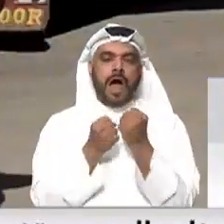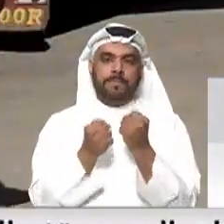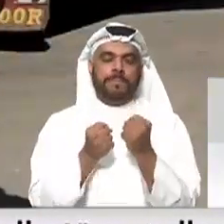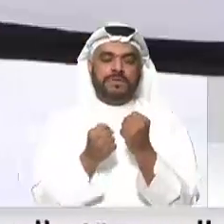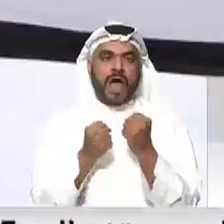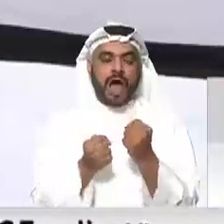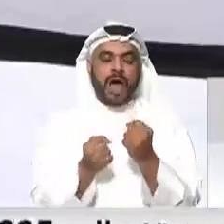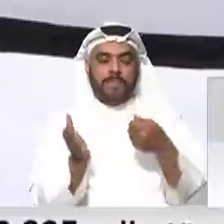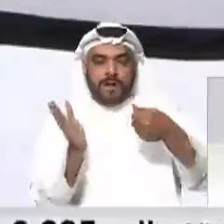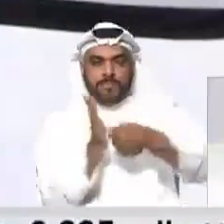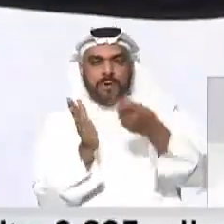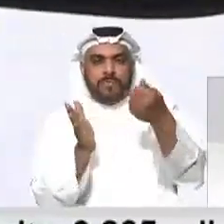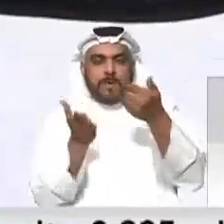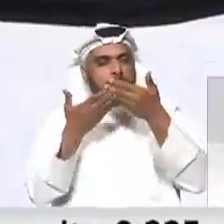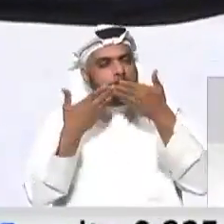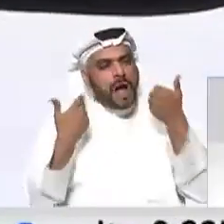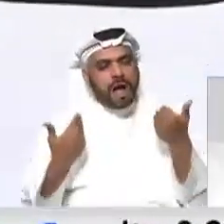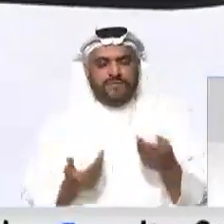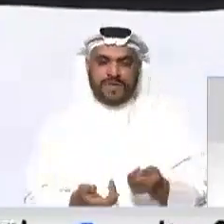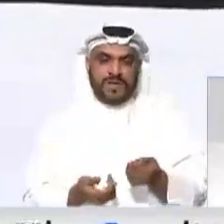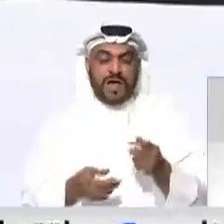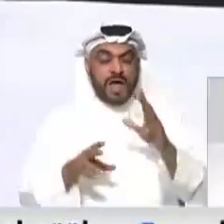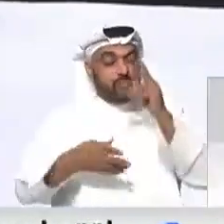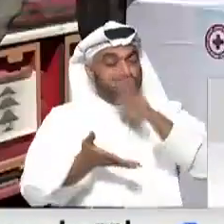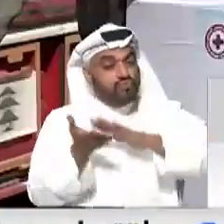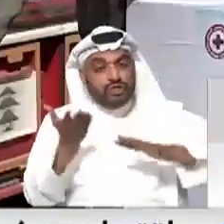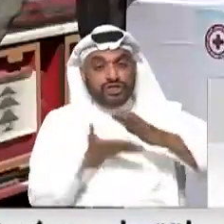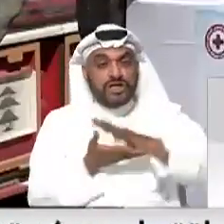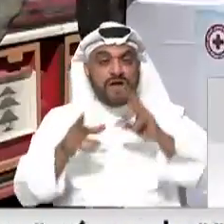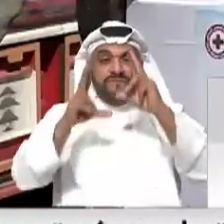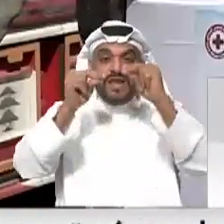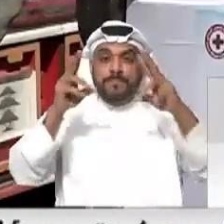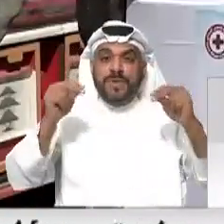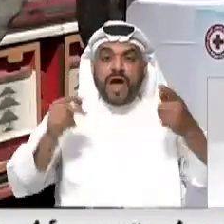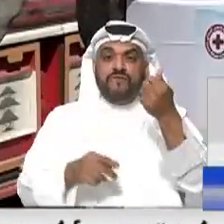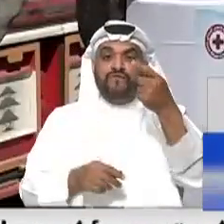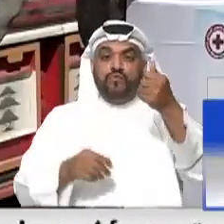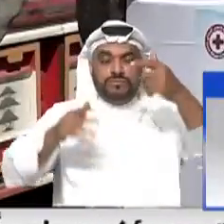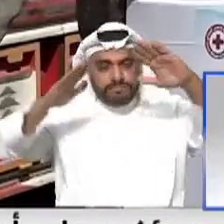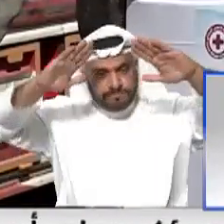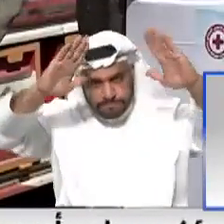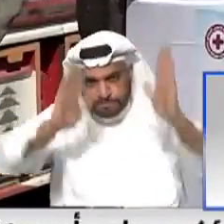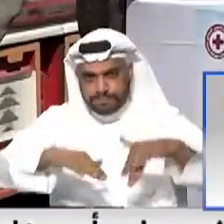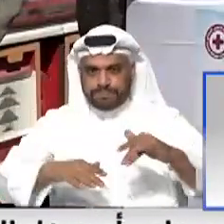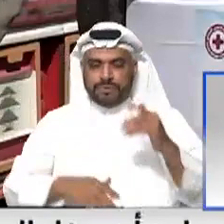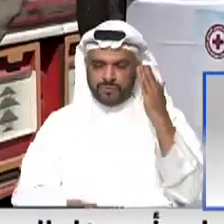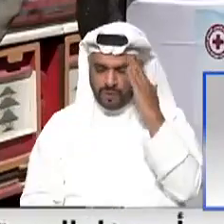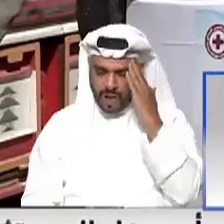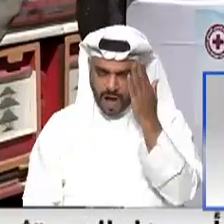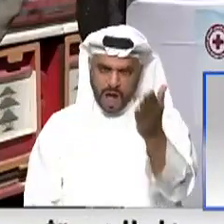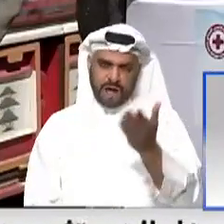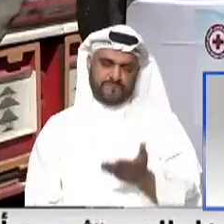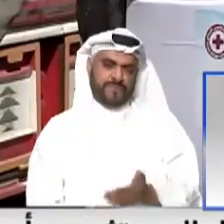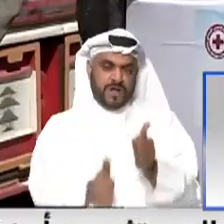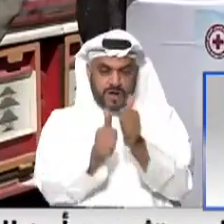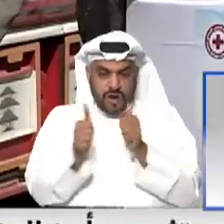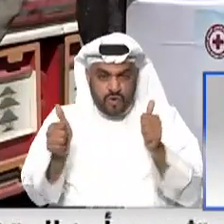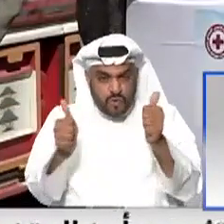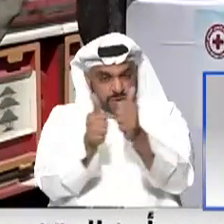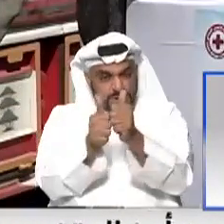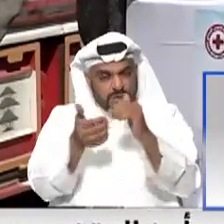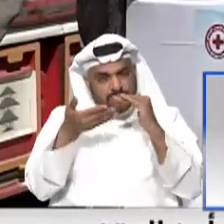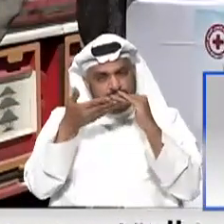الوضع الاقتصادي المتأزم في لبنان. الحصة الغذائية هي طبعا بتشيل عبء عن بعض